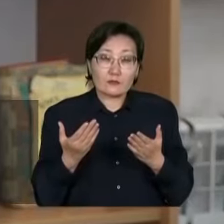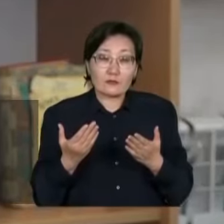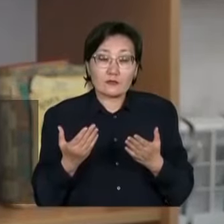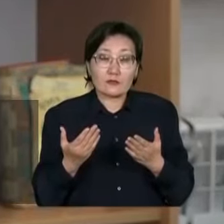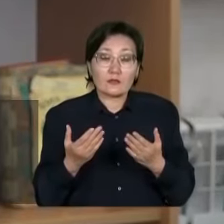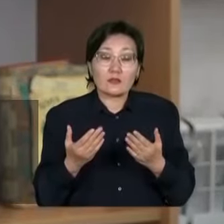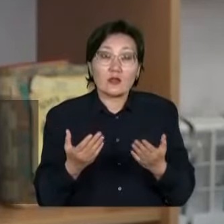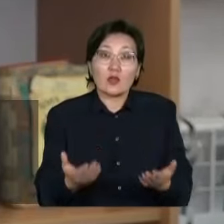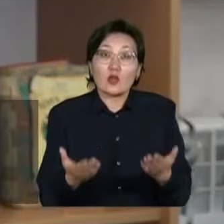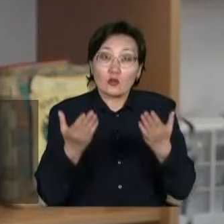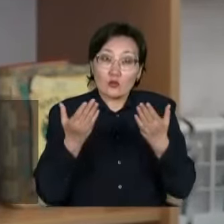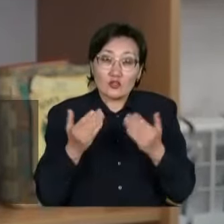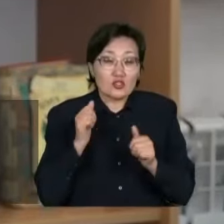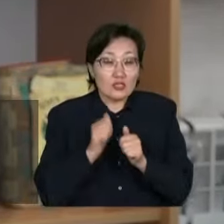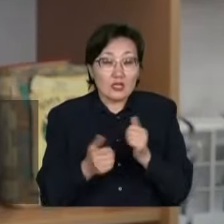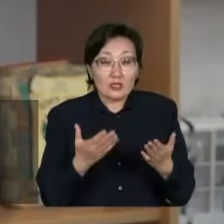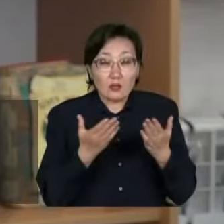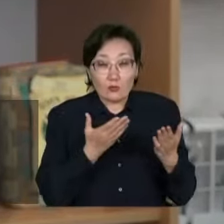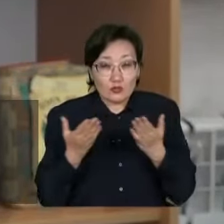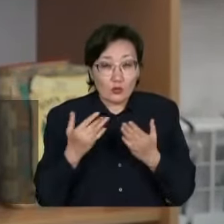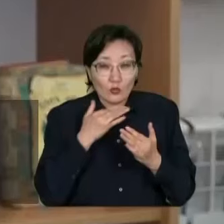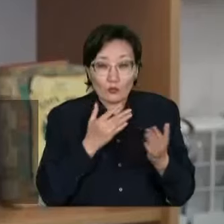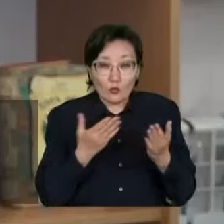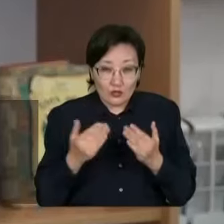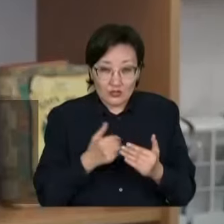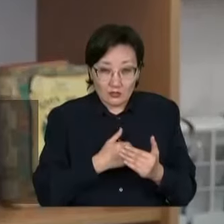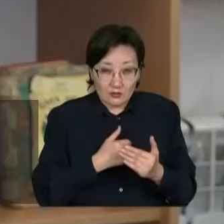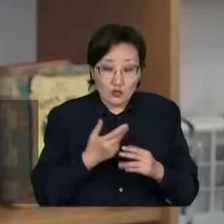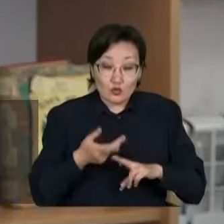қолдарына кітапты жиірек алса, кітапты көбірек оқыса дейм. Сол